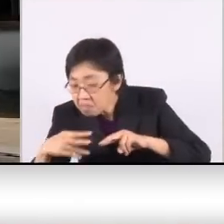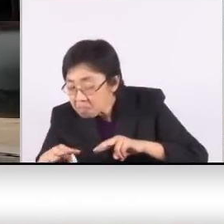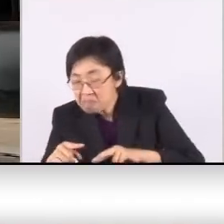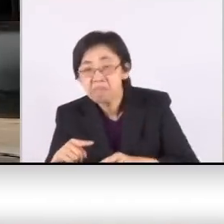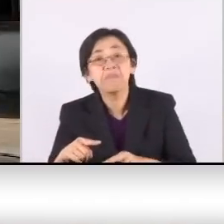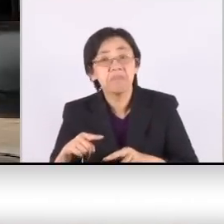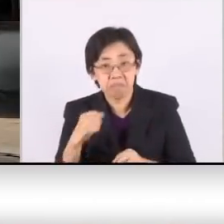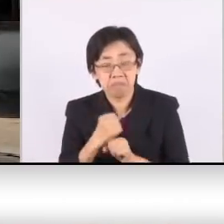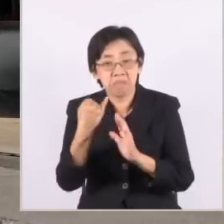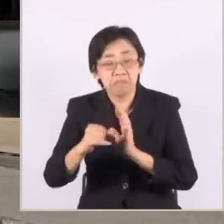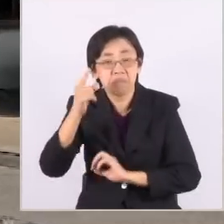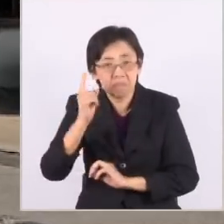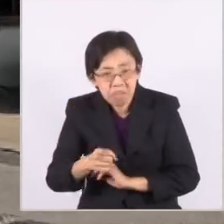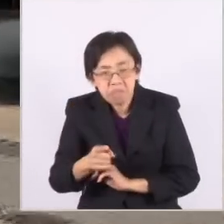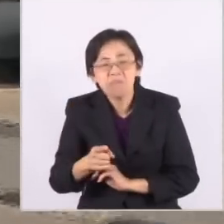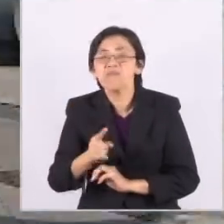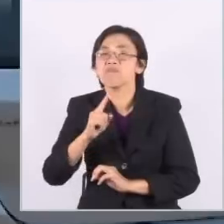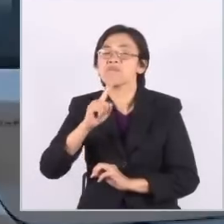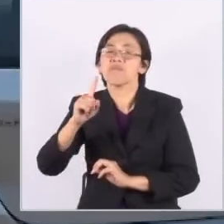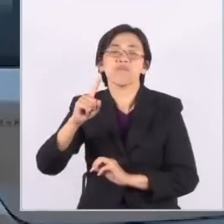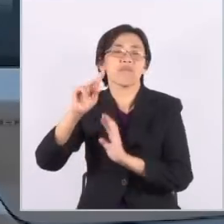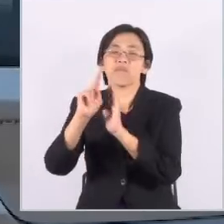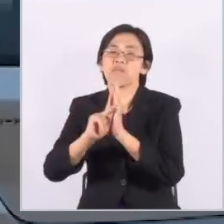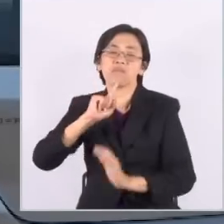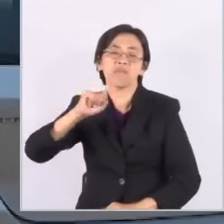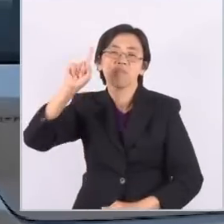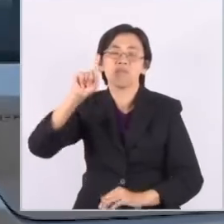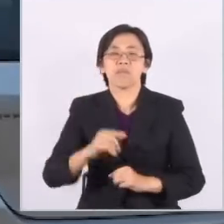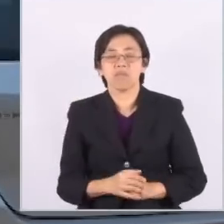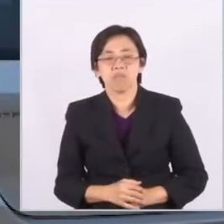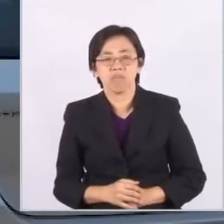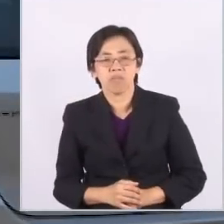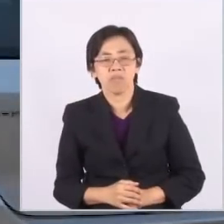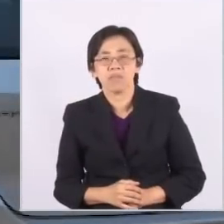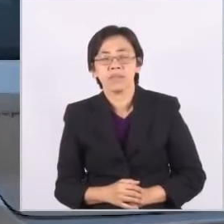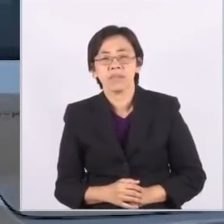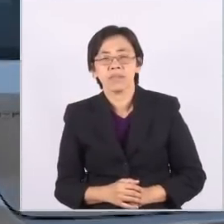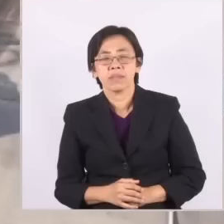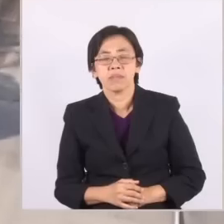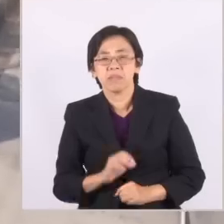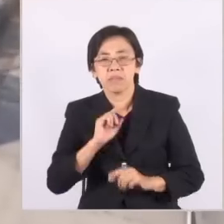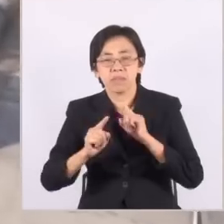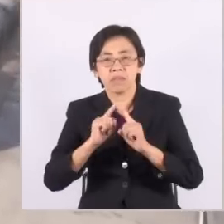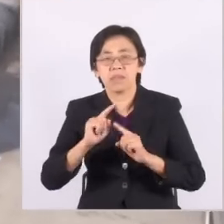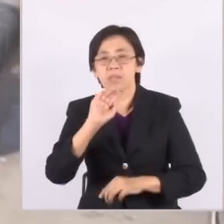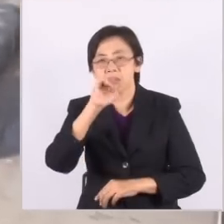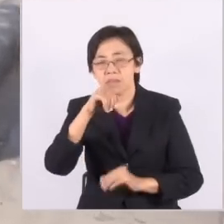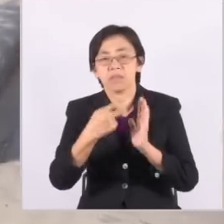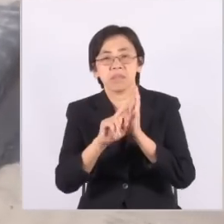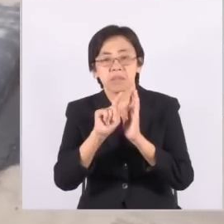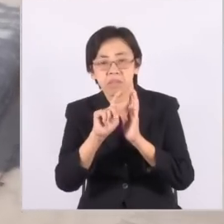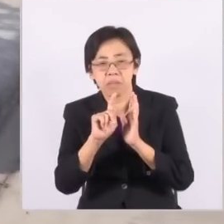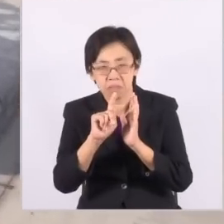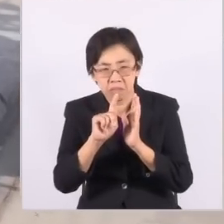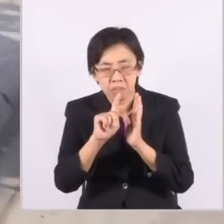ก่อเหตุดังกล่าวจริงก็จะดำเนินคดีตามกฎหมายได้ทุกข้อหาที่เกี่ยวข้องและก็ยังได้ประสานไปอย่างเทศบาลนครขอนแก่นนะครับทำการเนี่ย